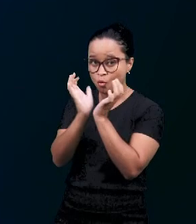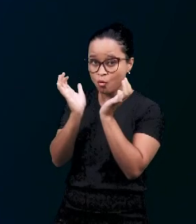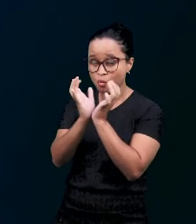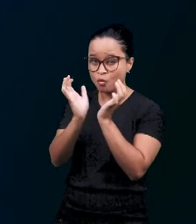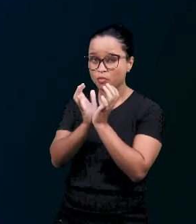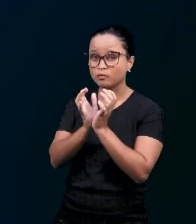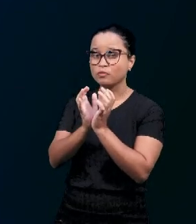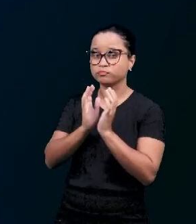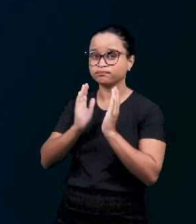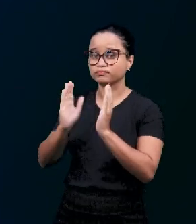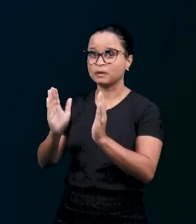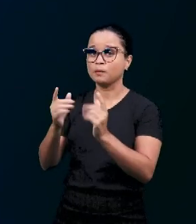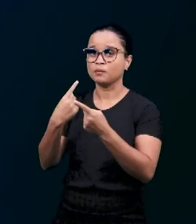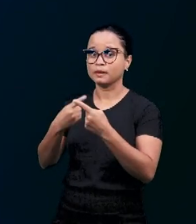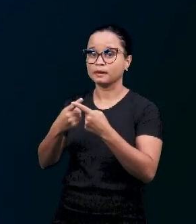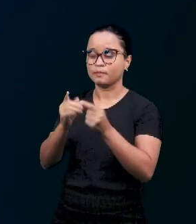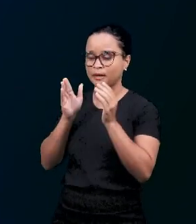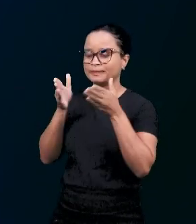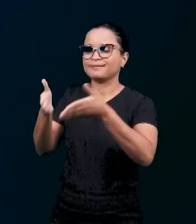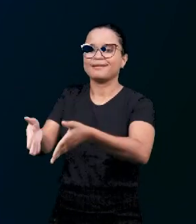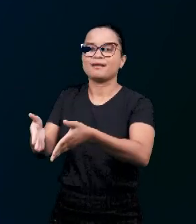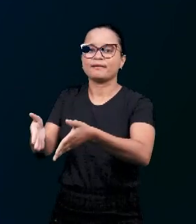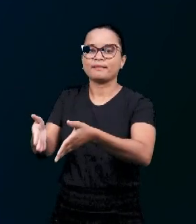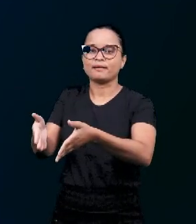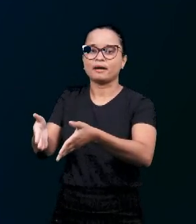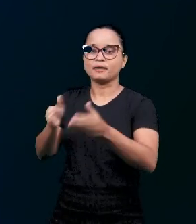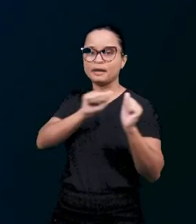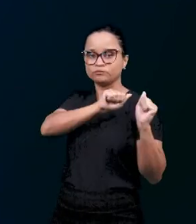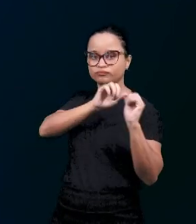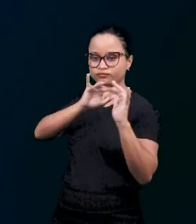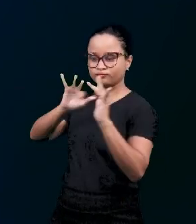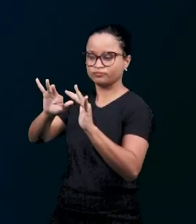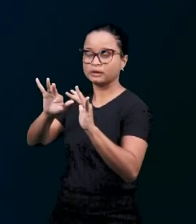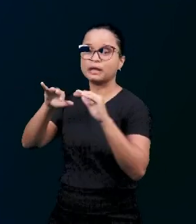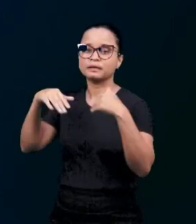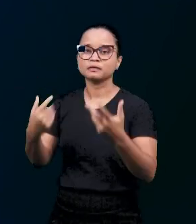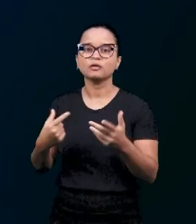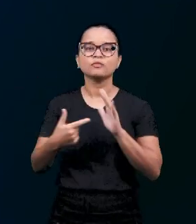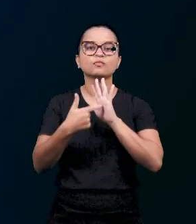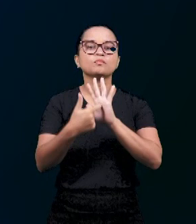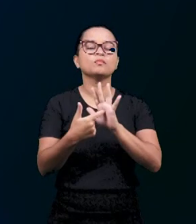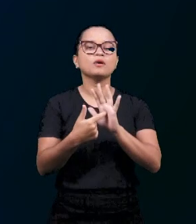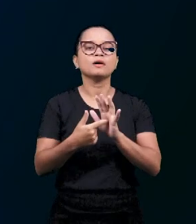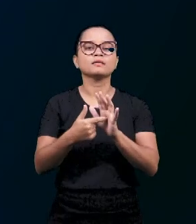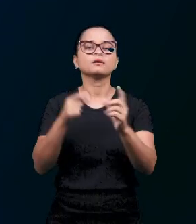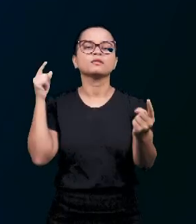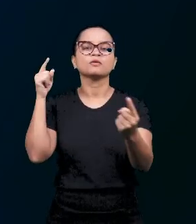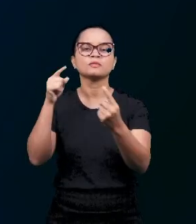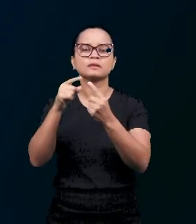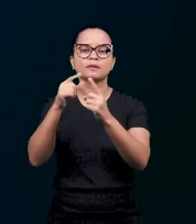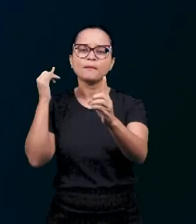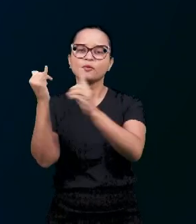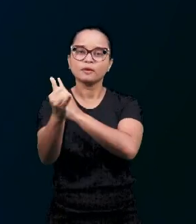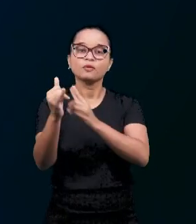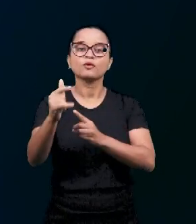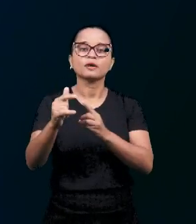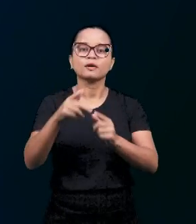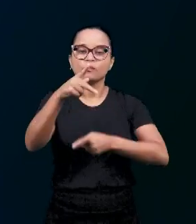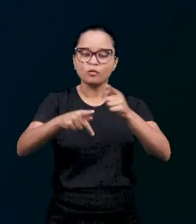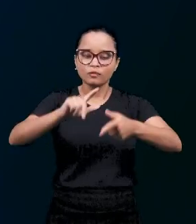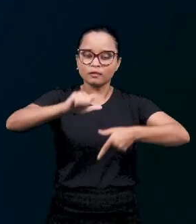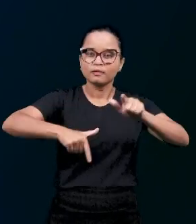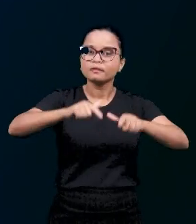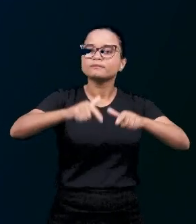foule qui entourait aussi cette femme. Cela pointe prophétiquement vers la situation d'Israël. Israël, il n'a